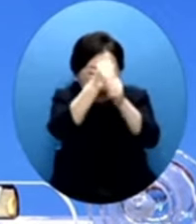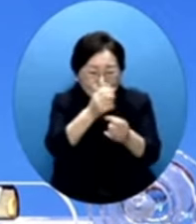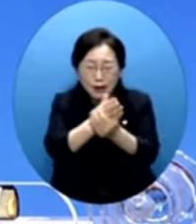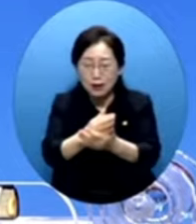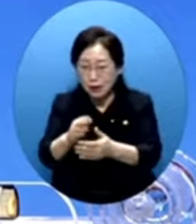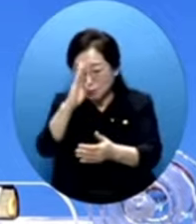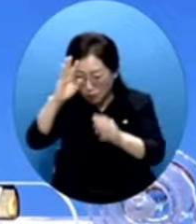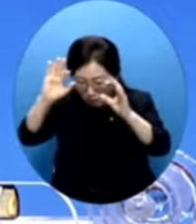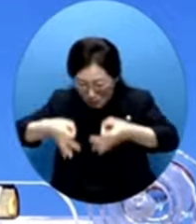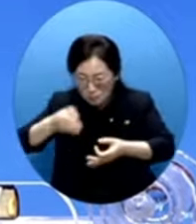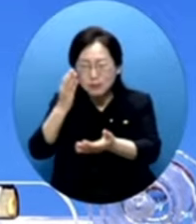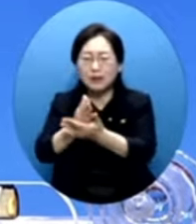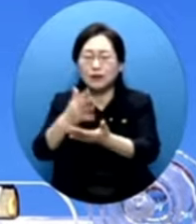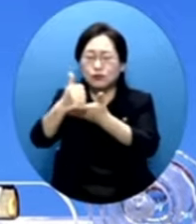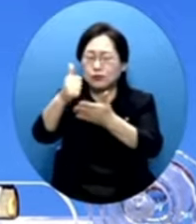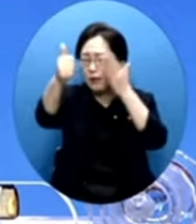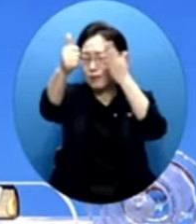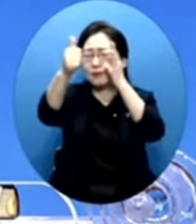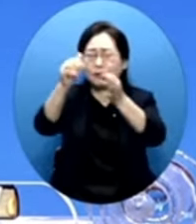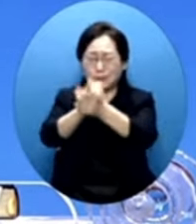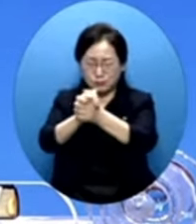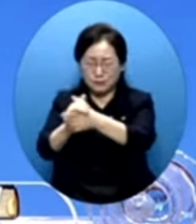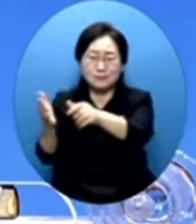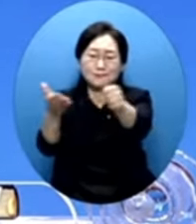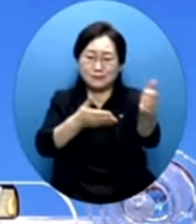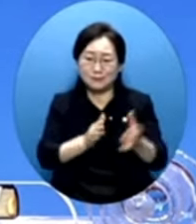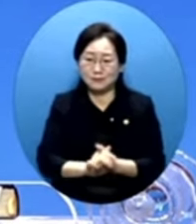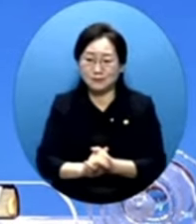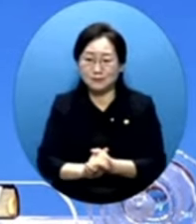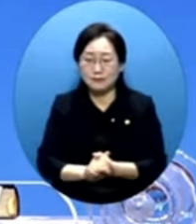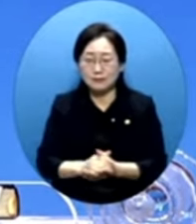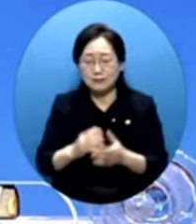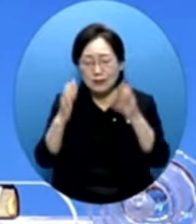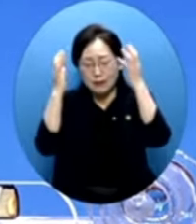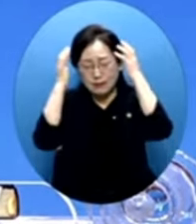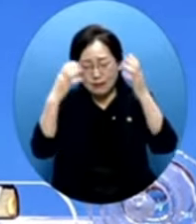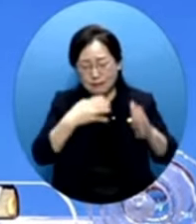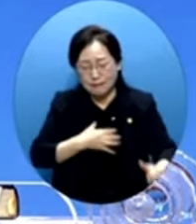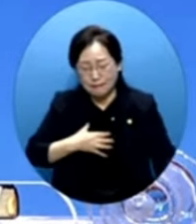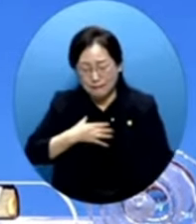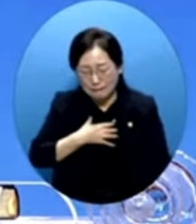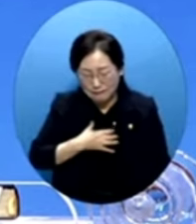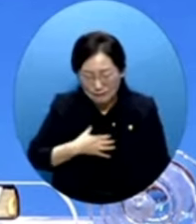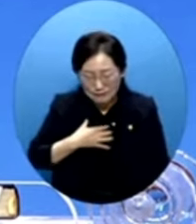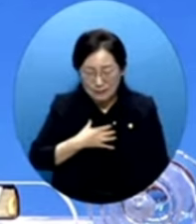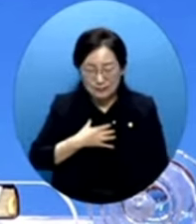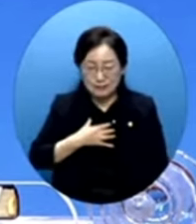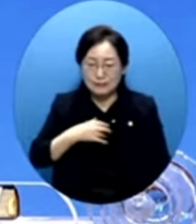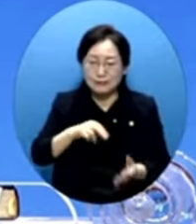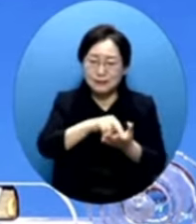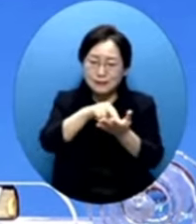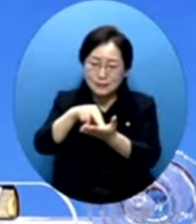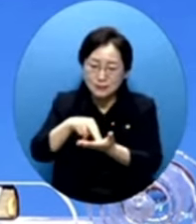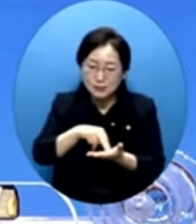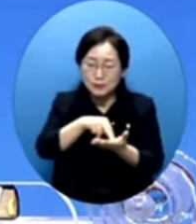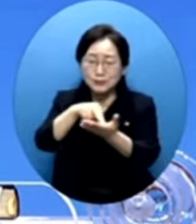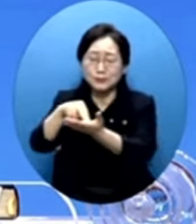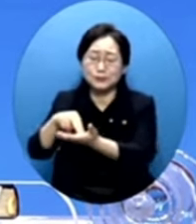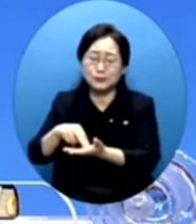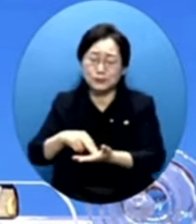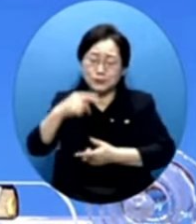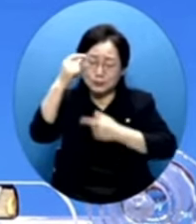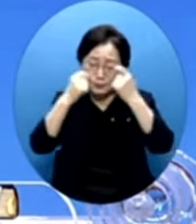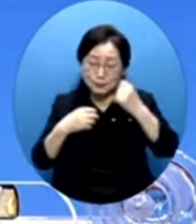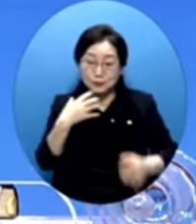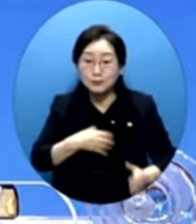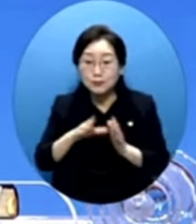바라보지 말고 주님을 바라보시고 기도하시기 바랍니다 괴롭고 쓸고 쓸쓸하고 외롭고 슬플